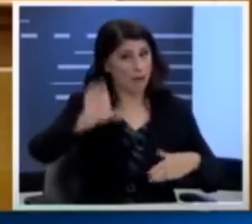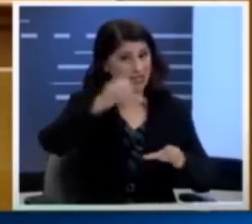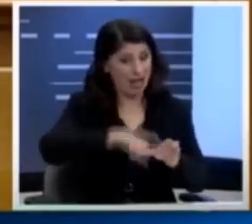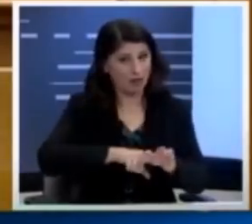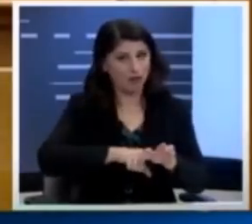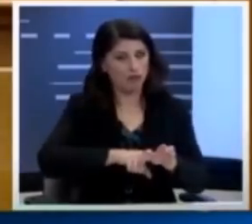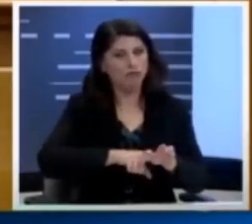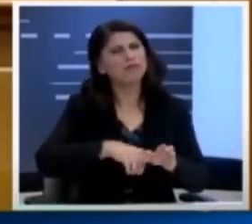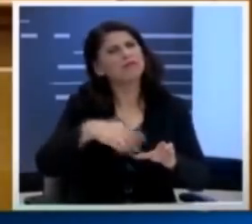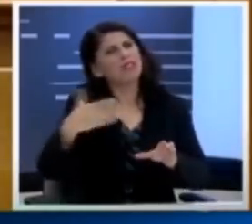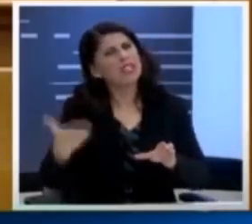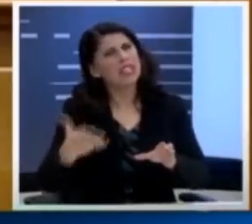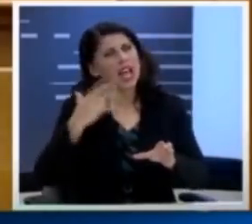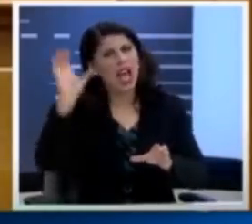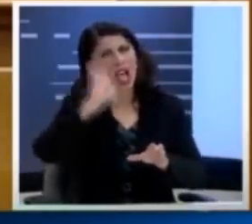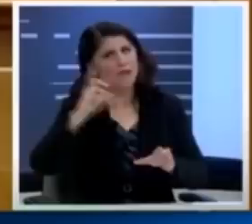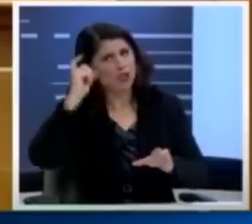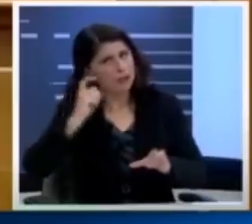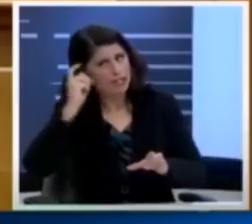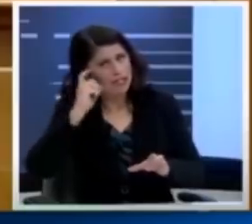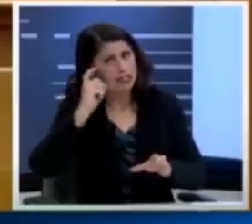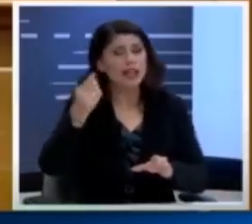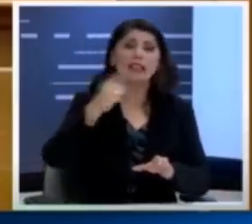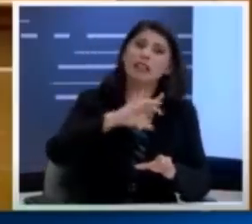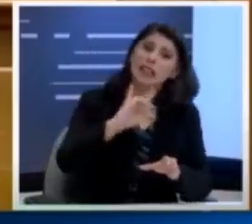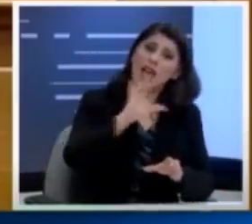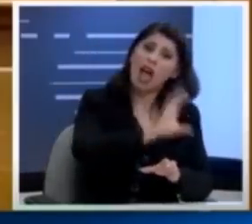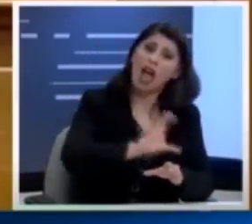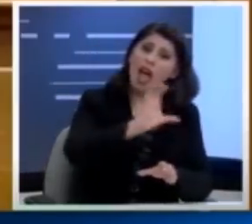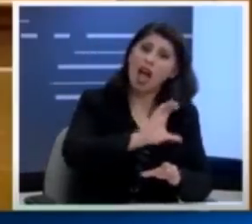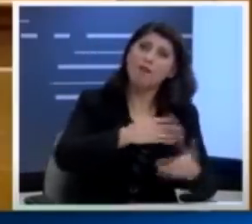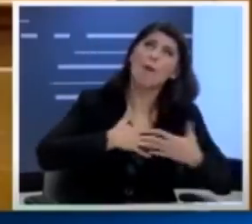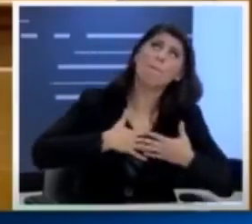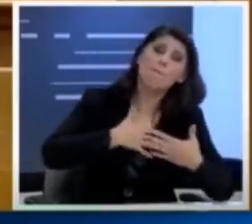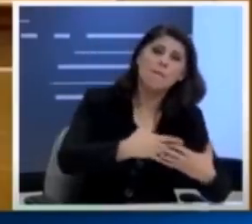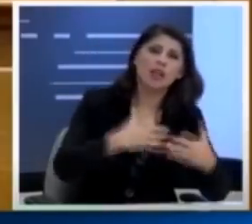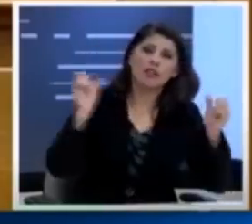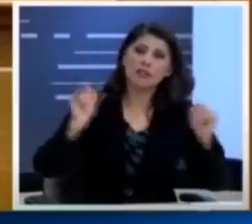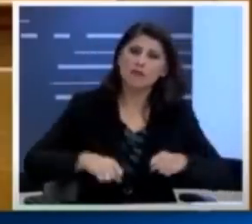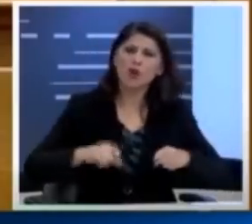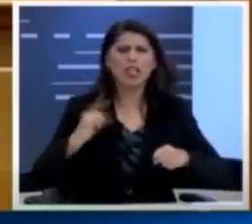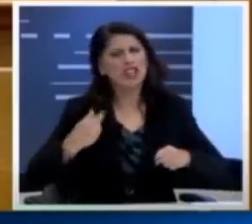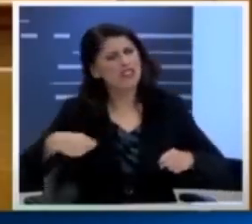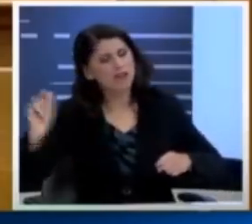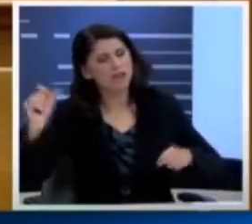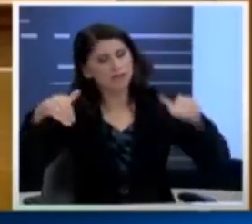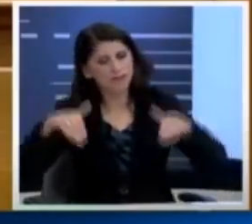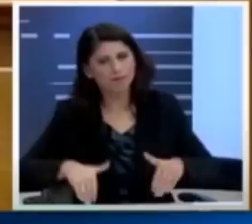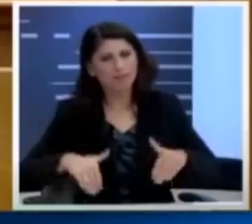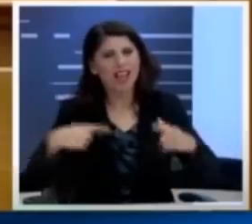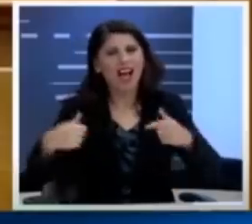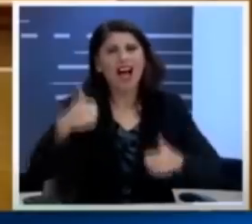Ένωση, είτε ευρωσκεπτικιστές είτε ευρωλάγνοι, συμφωνώντας ή διαφωνώντας, υπηρετούν